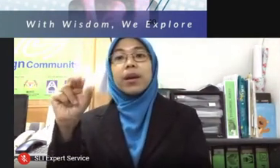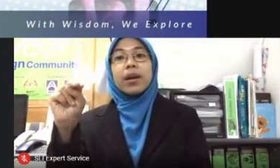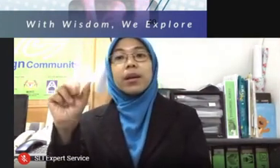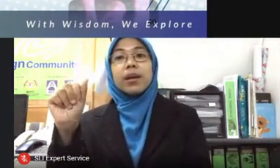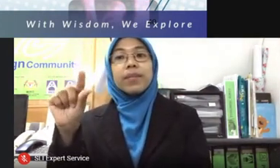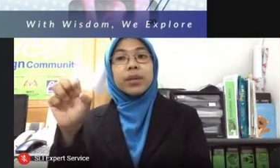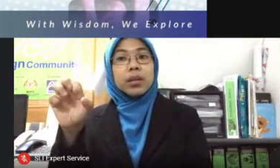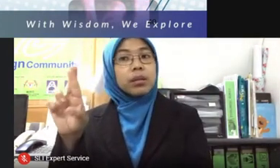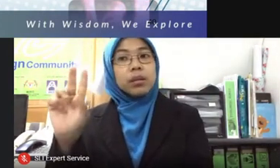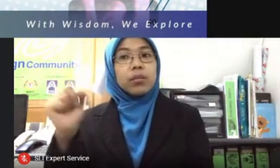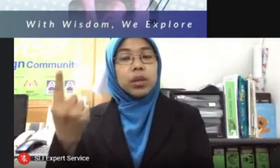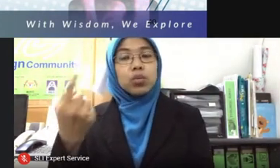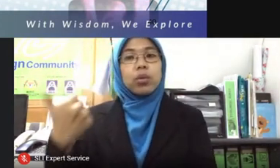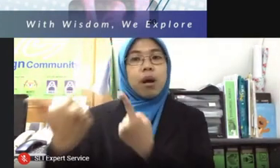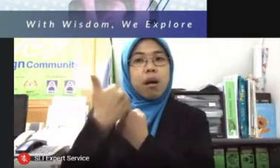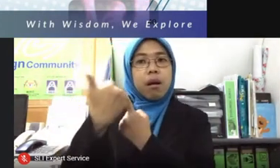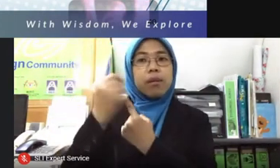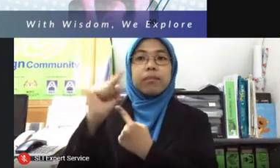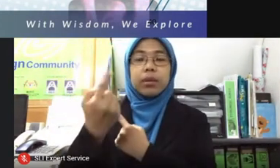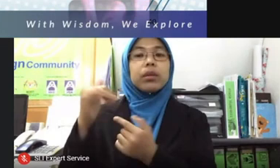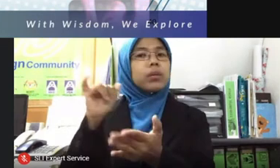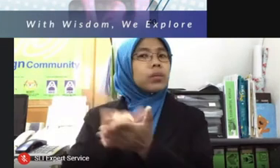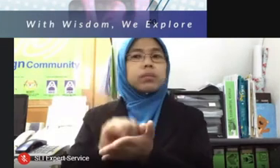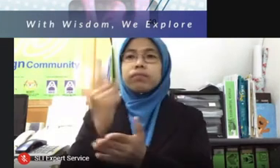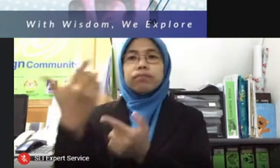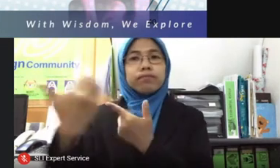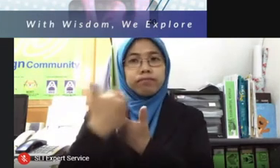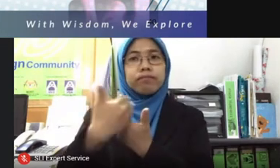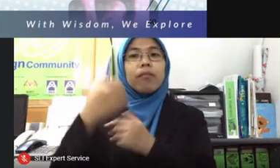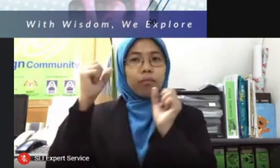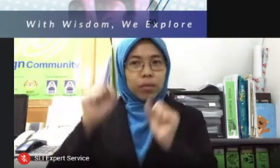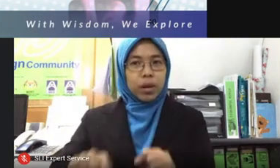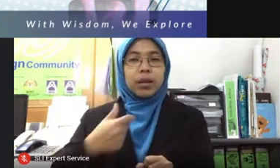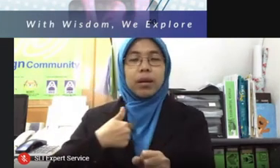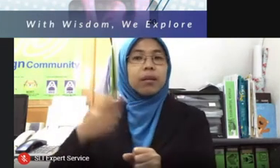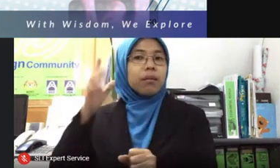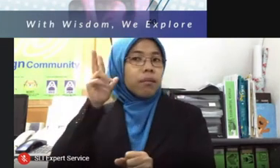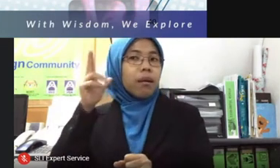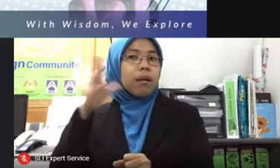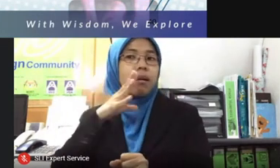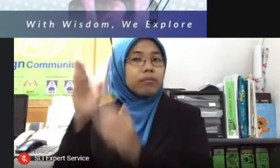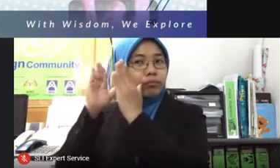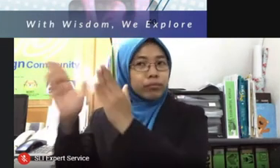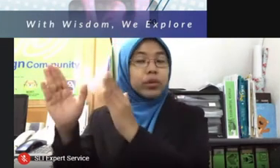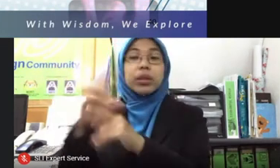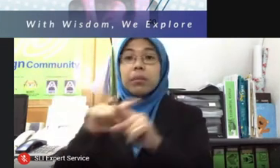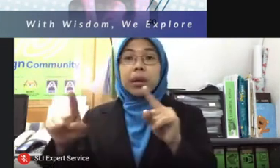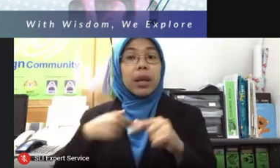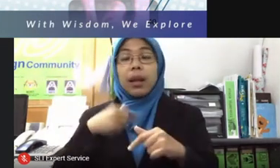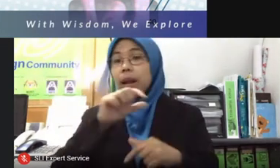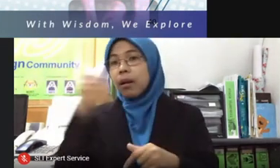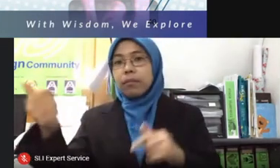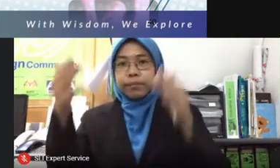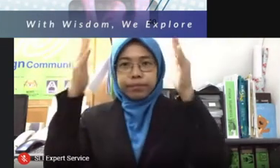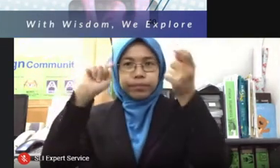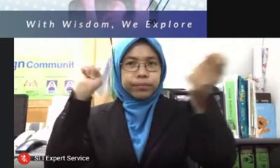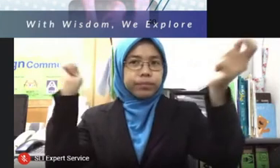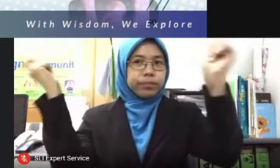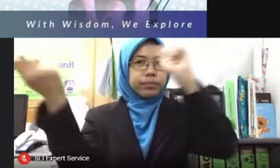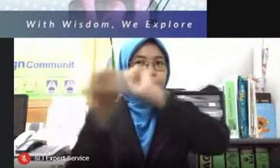untuk bagi arahan dan sebagainya. Jadi satu orang tu saja saya akan fokus eh. Okey, kemudian fikirkan, tukarkan